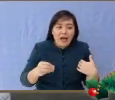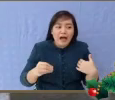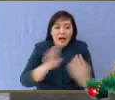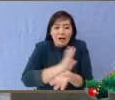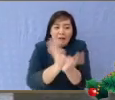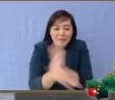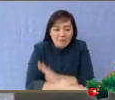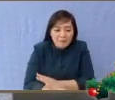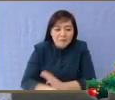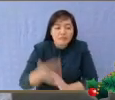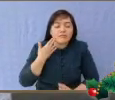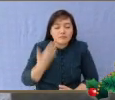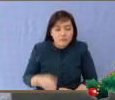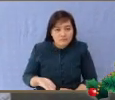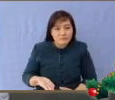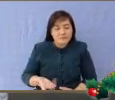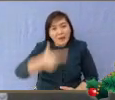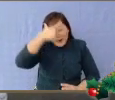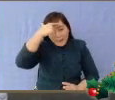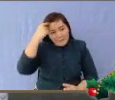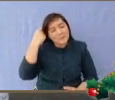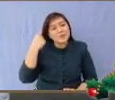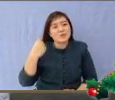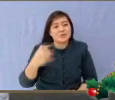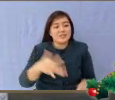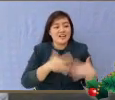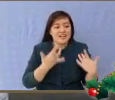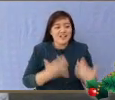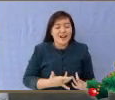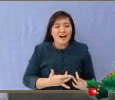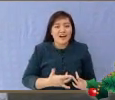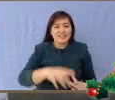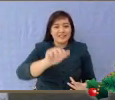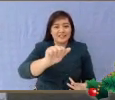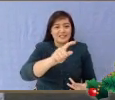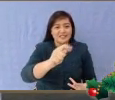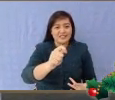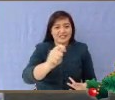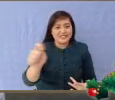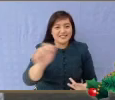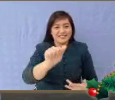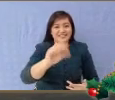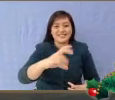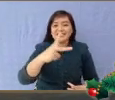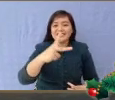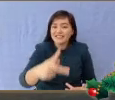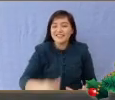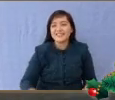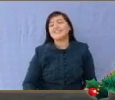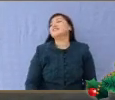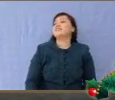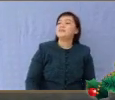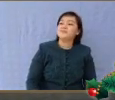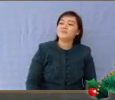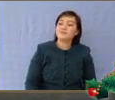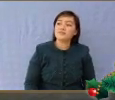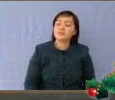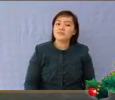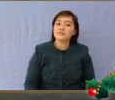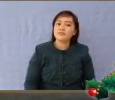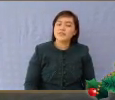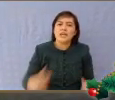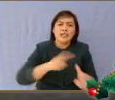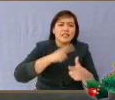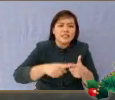yung barangay captain at lahat doon sa kanilang mga barangay ay nagpa-swab test. And then ngayon nakaranas ng discrimination